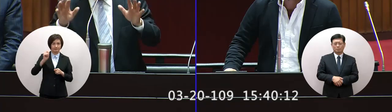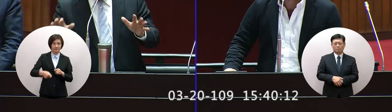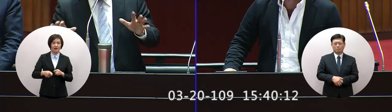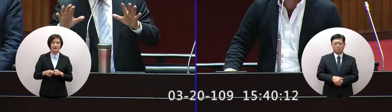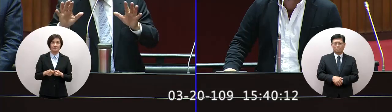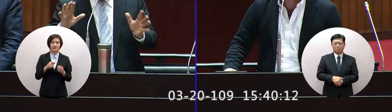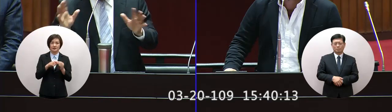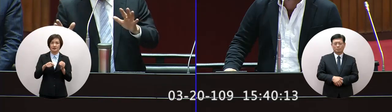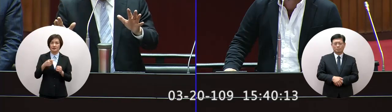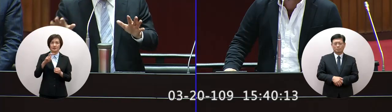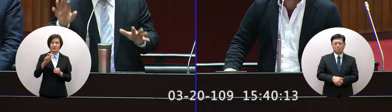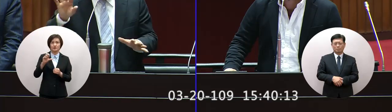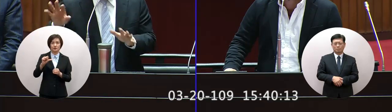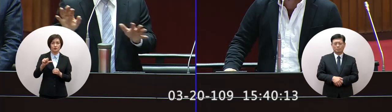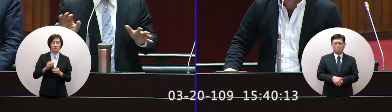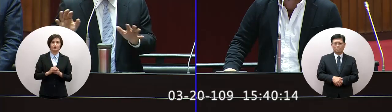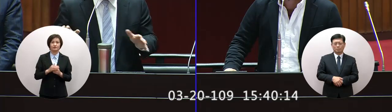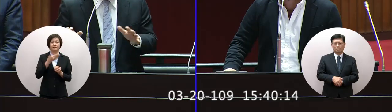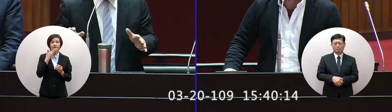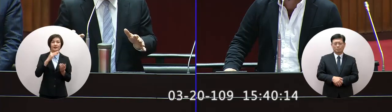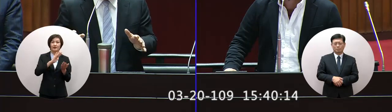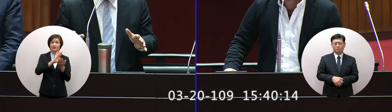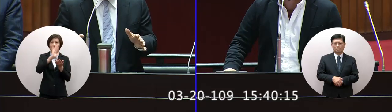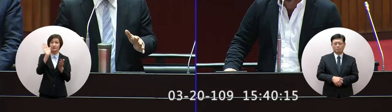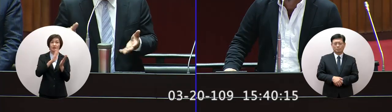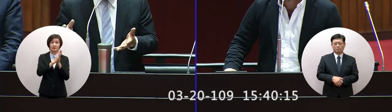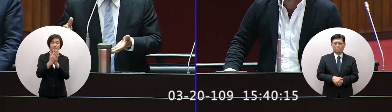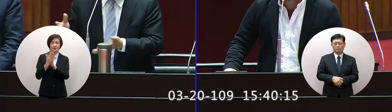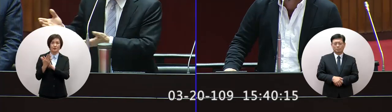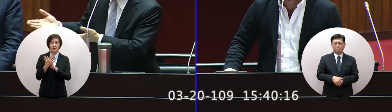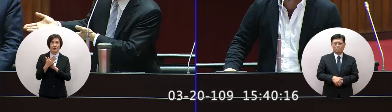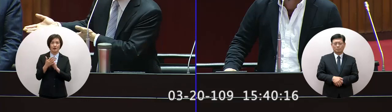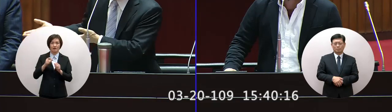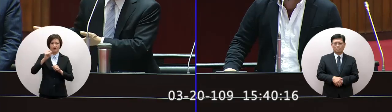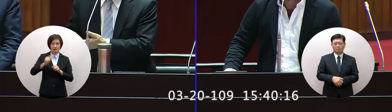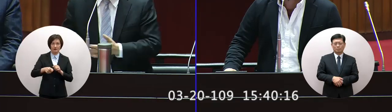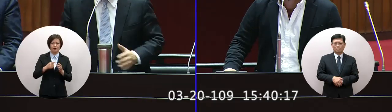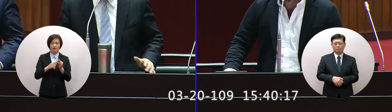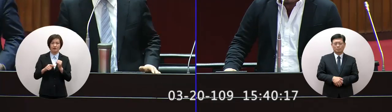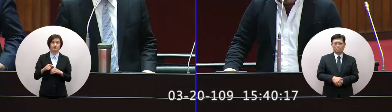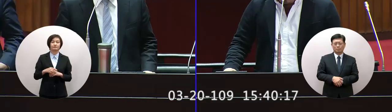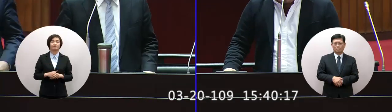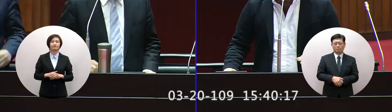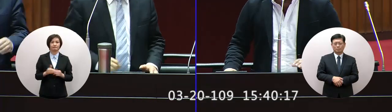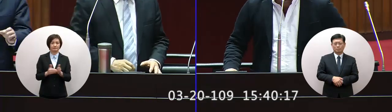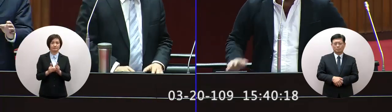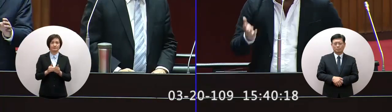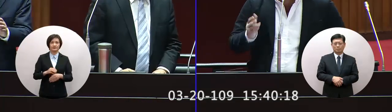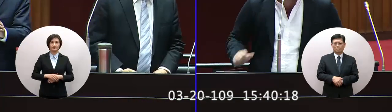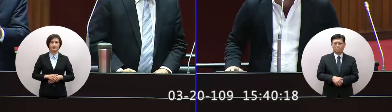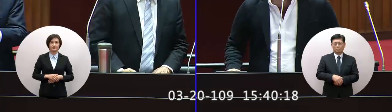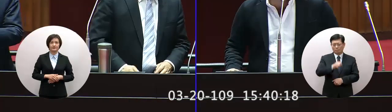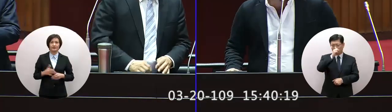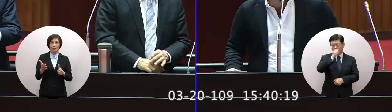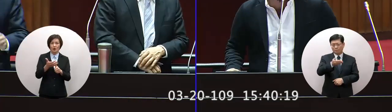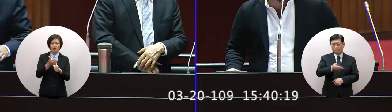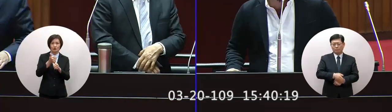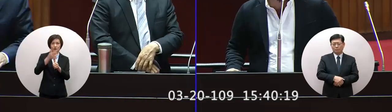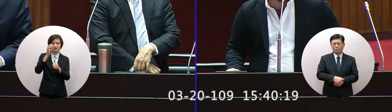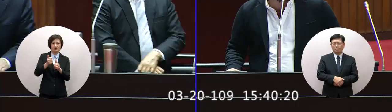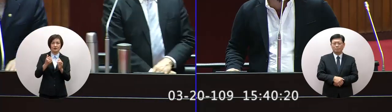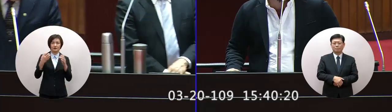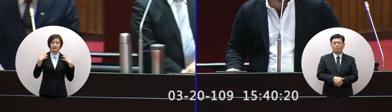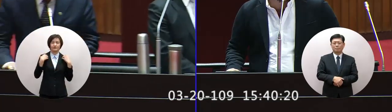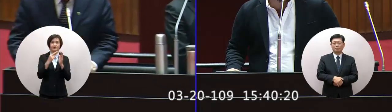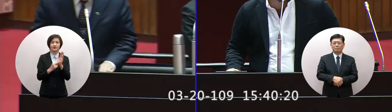125项对于气候变化的调试行动。 是， 那具体我请署长给你说明。 好，署长。 是，